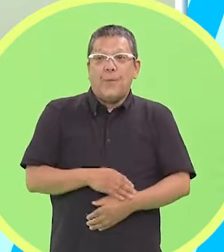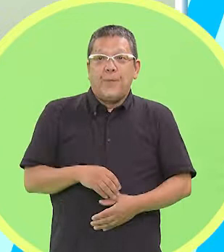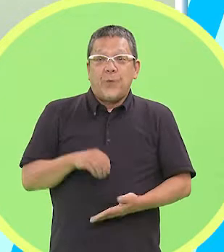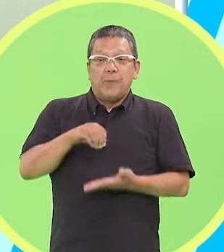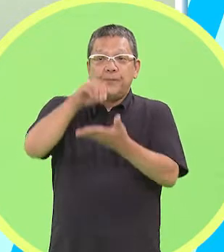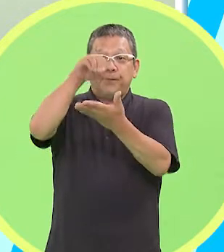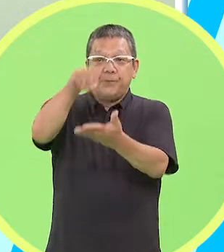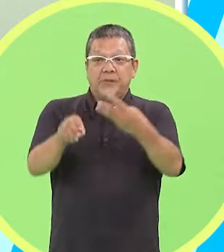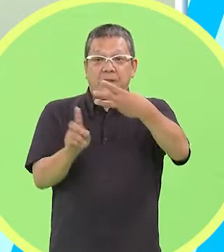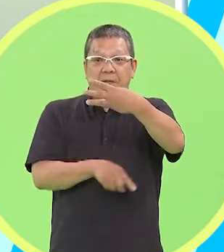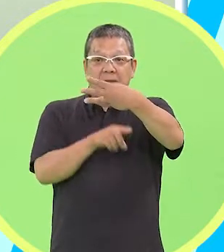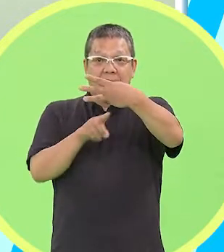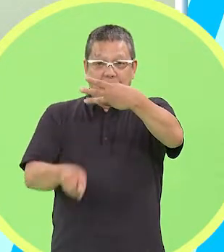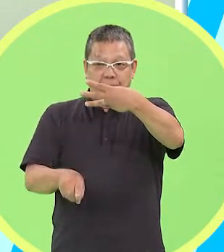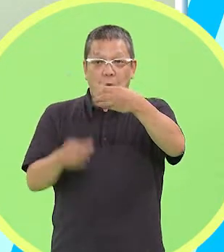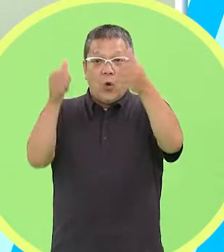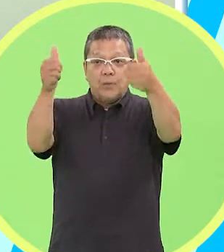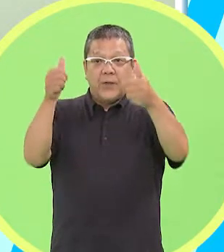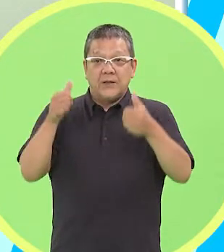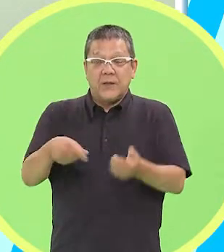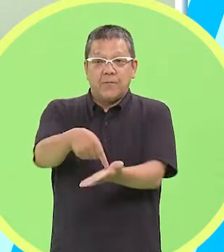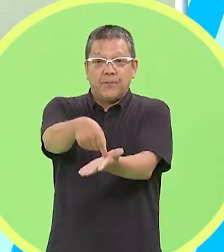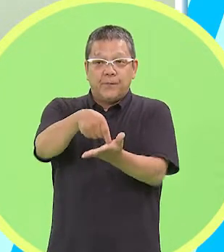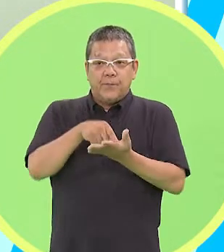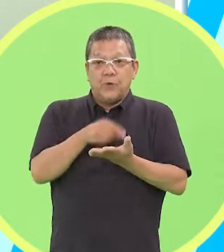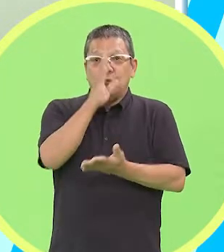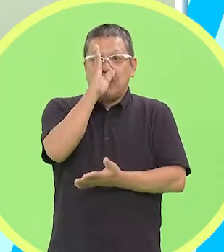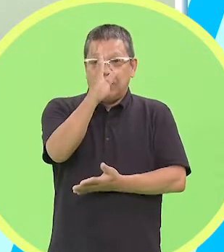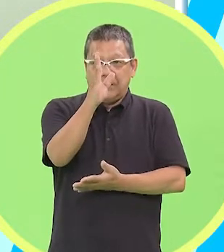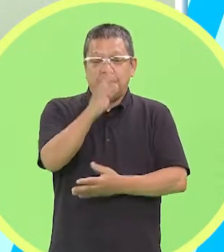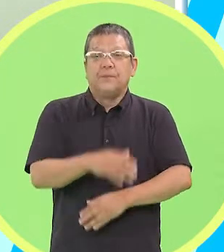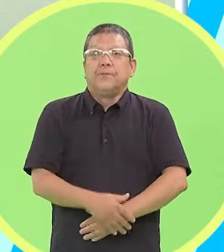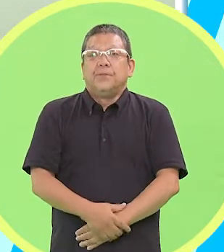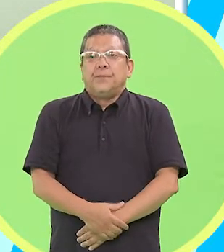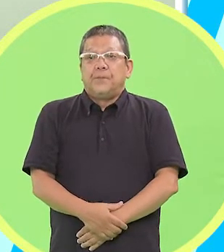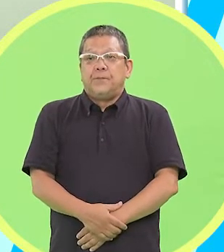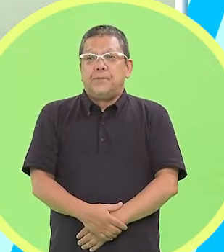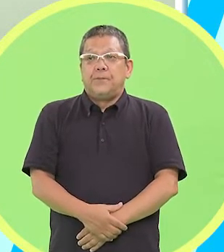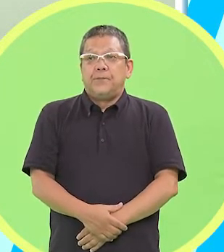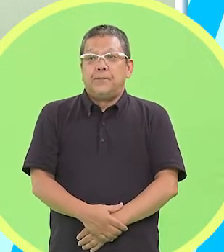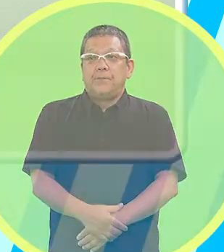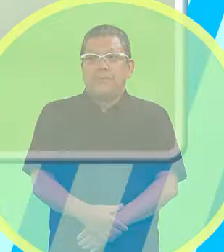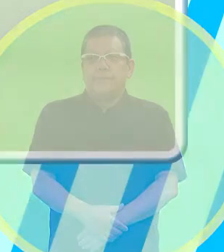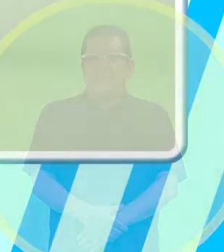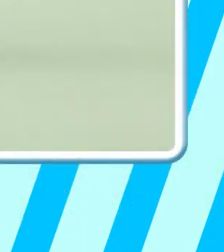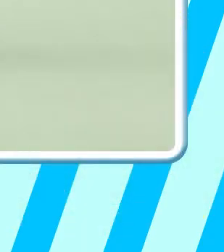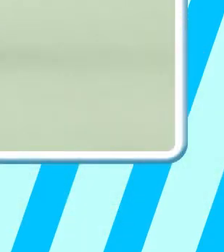大味噌を抽選で3名の方にプレゼントします。番組ホームページからご応募ください。